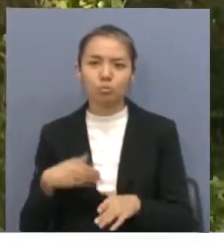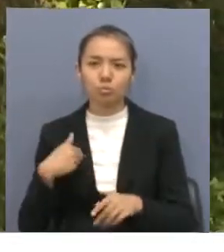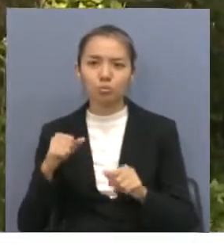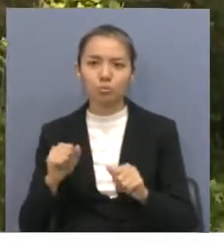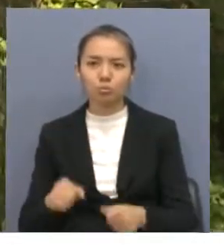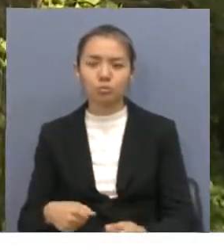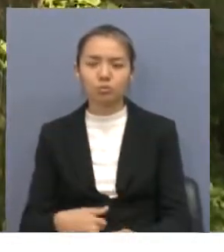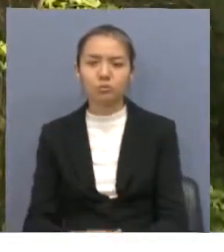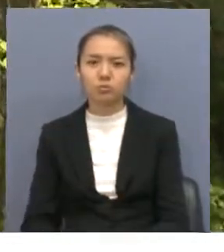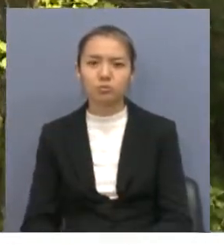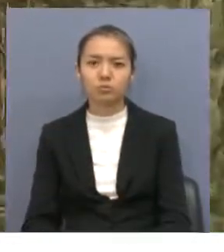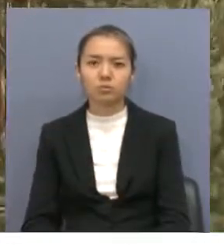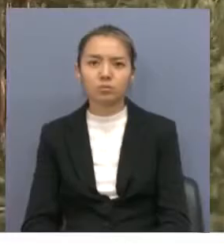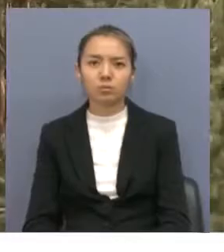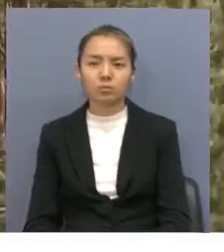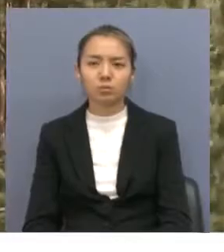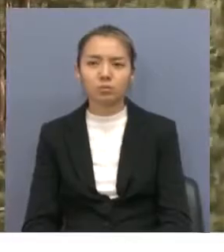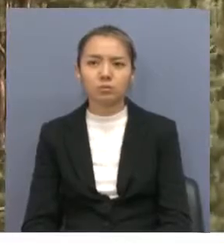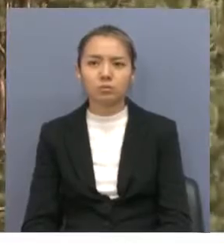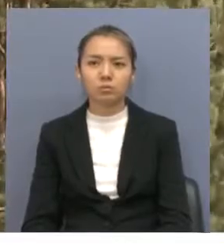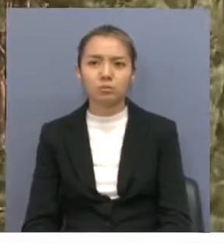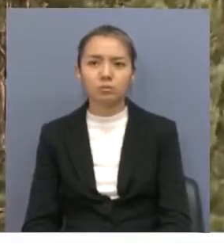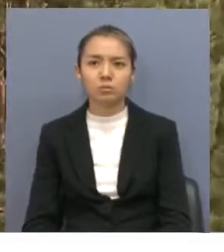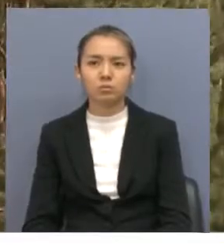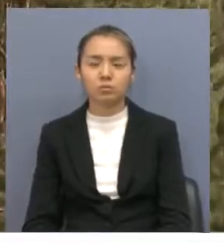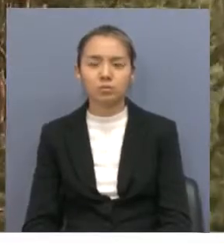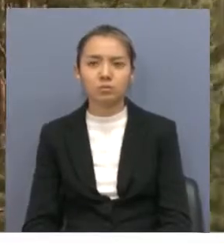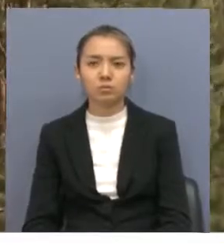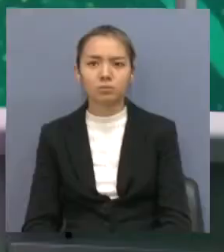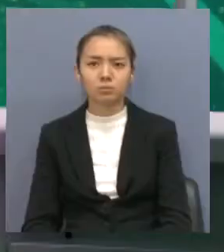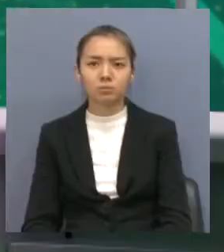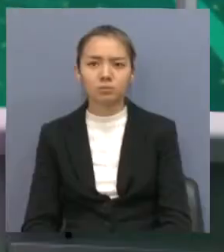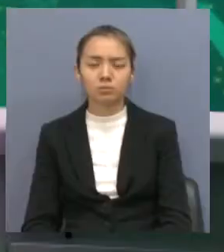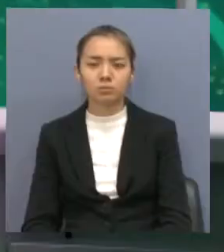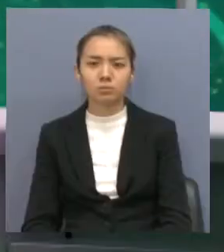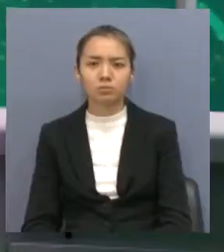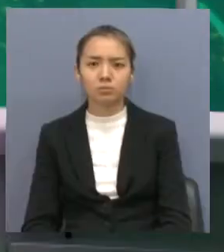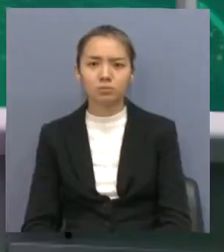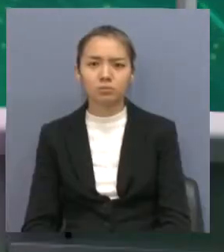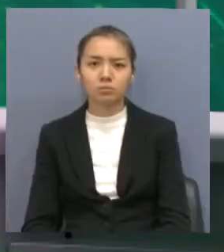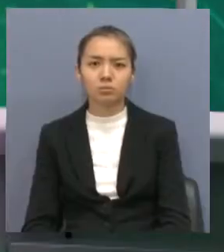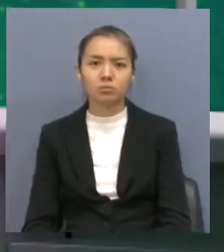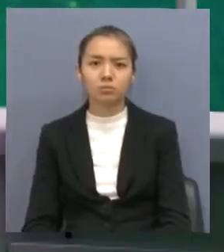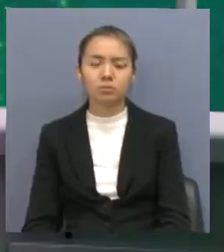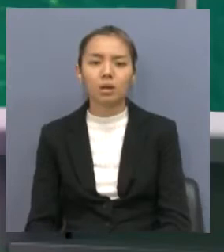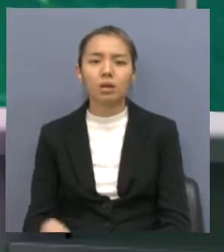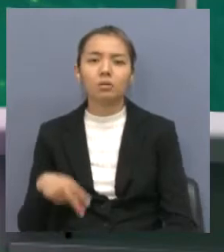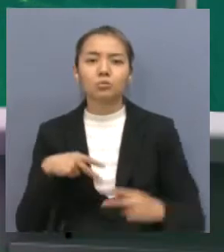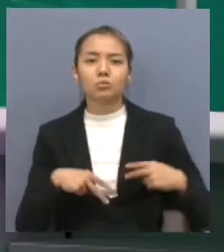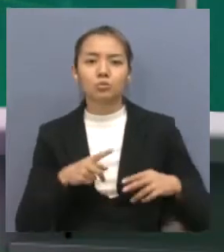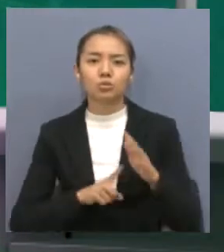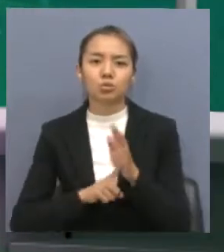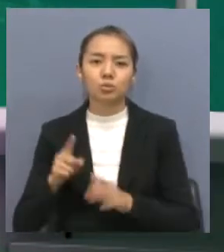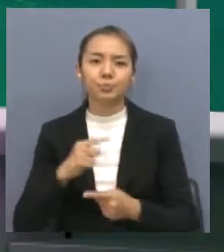пайдаланылады. Бибінұр Амырханқызы, Сәния Көпжасарова, Азамат Бекмағанбетов, Көкше ақпарат. Еңбек және бастау